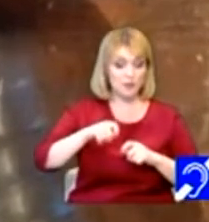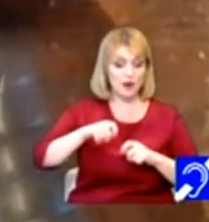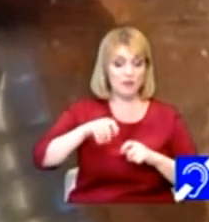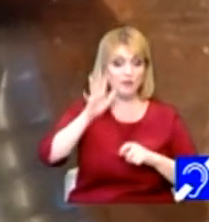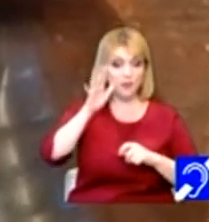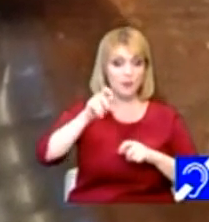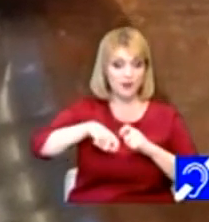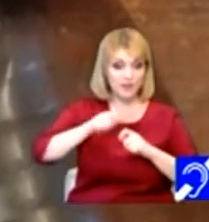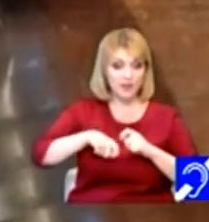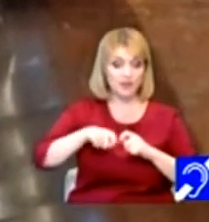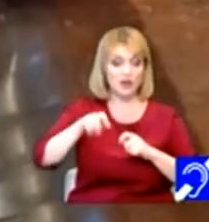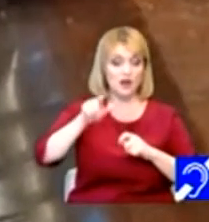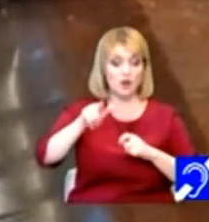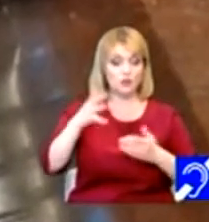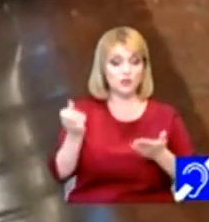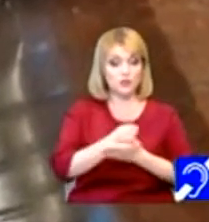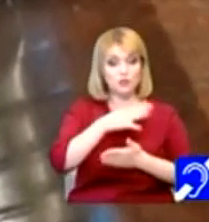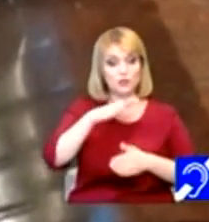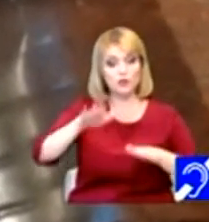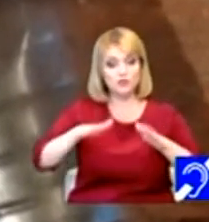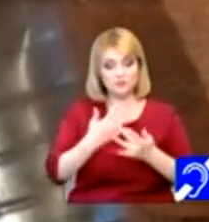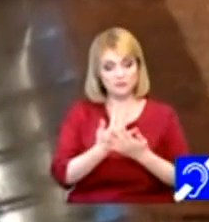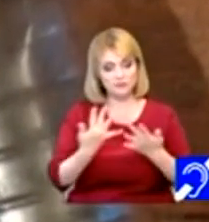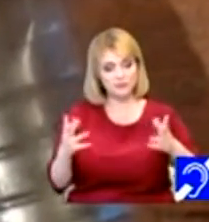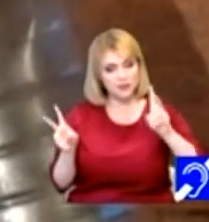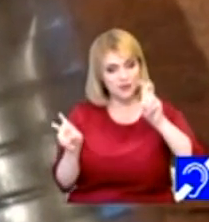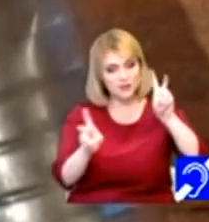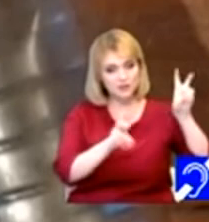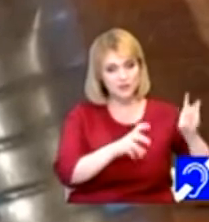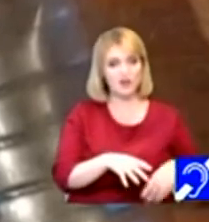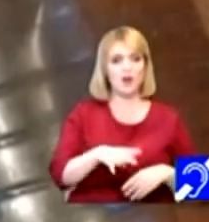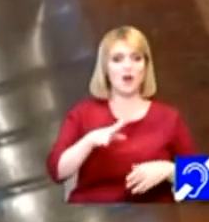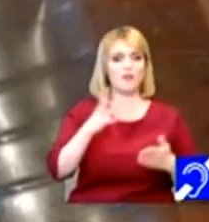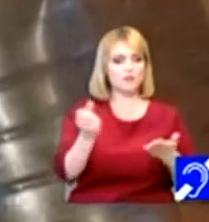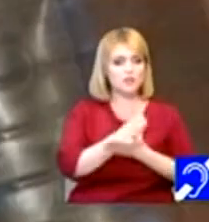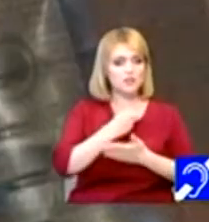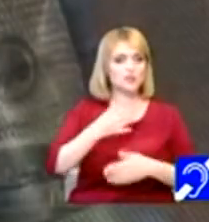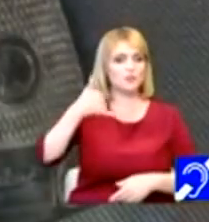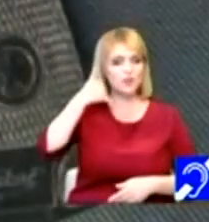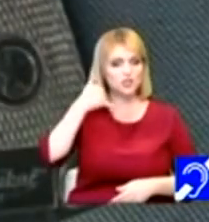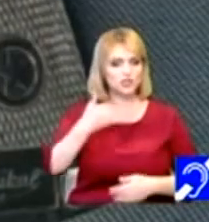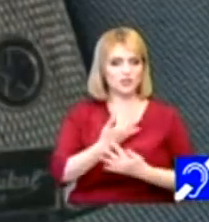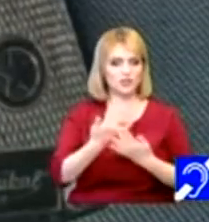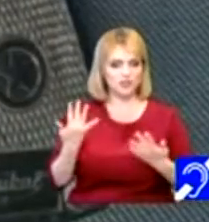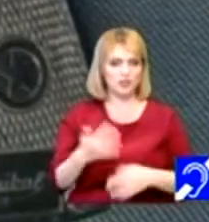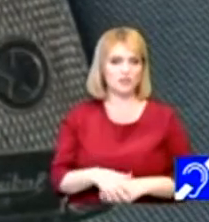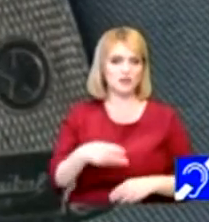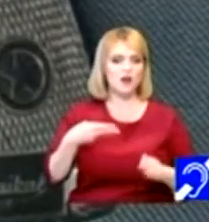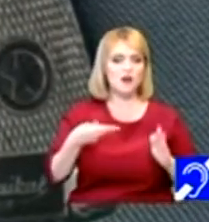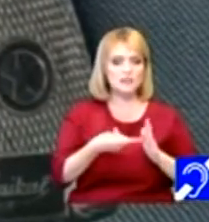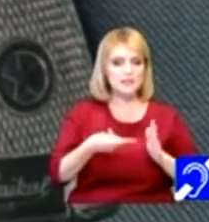găsite și confiscate peste 2 kg de droguri etnobotanice, cartele SIM, telefoane mobile, un automobil și un pistol cu 7